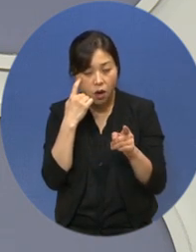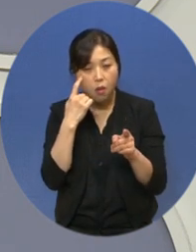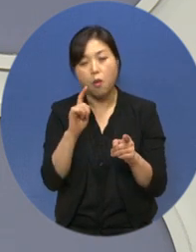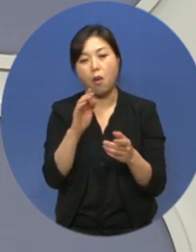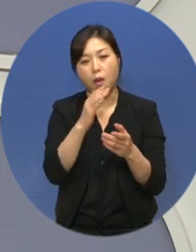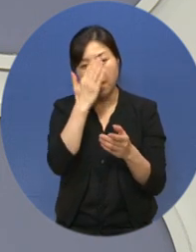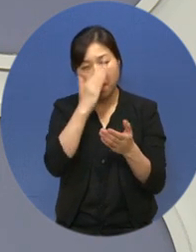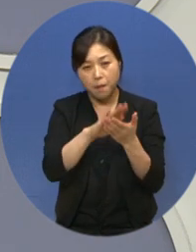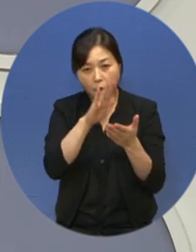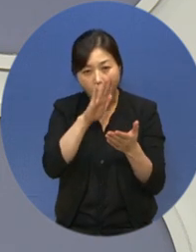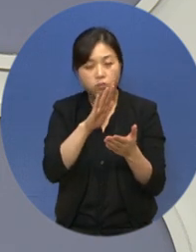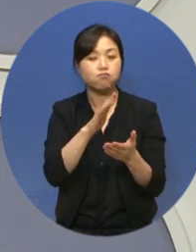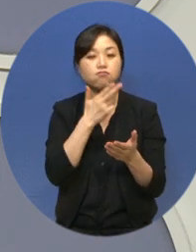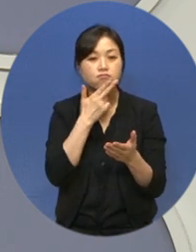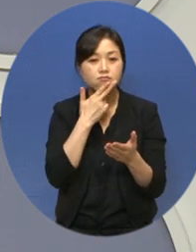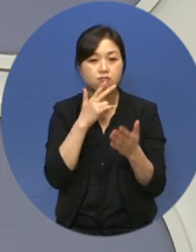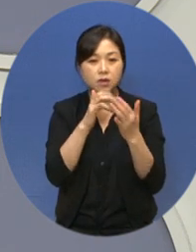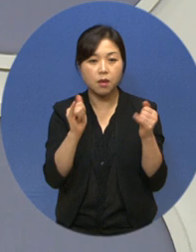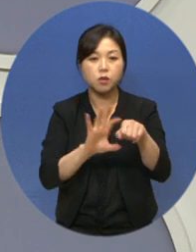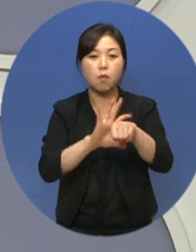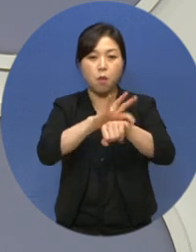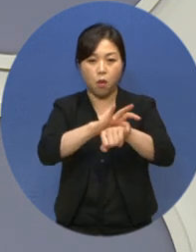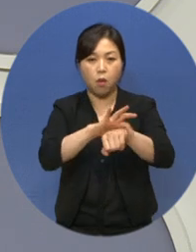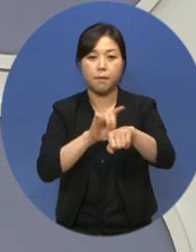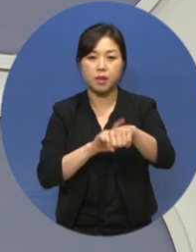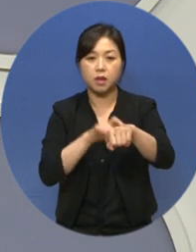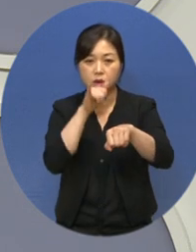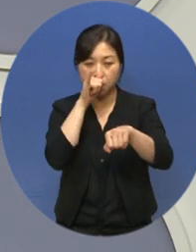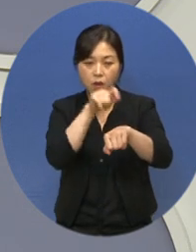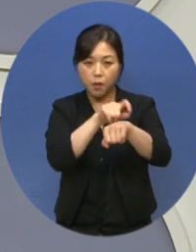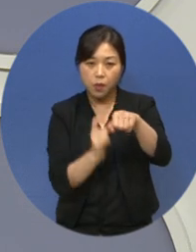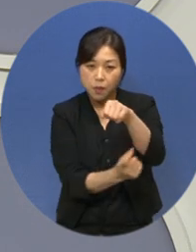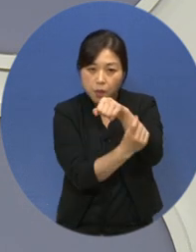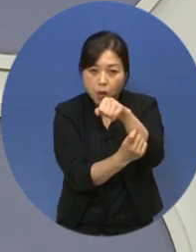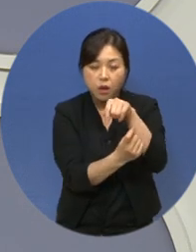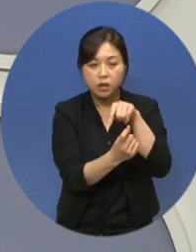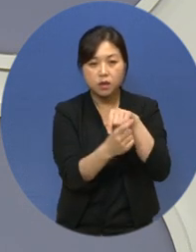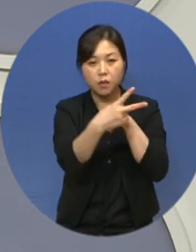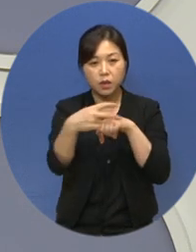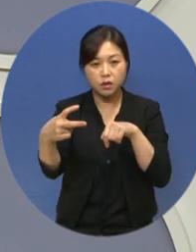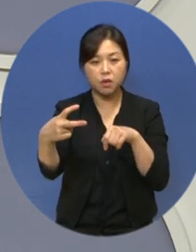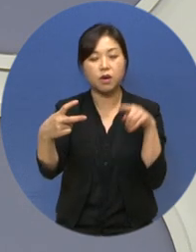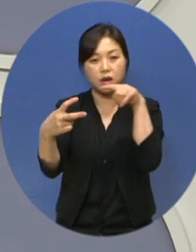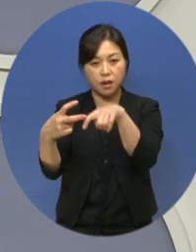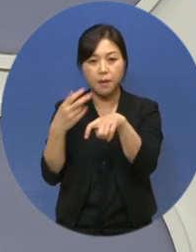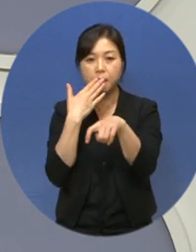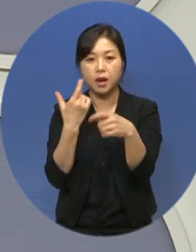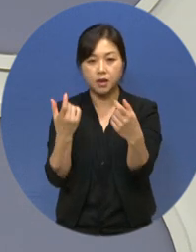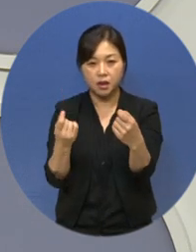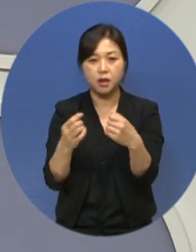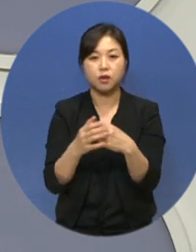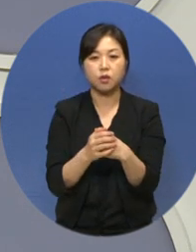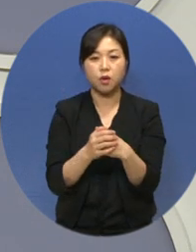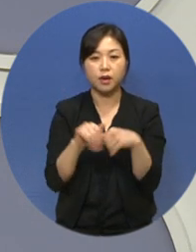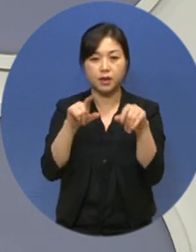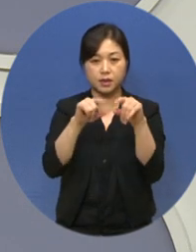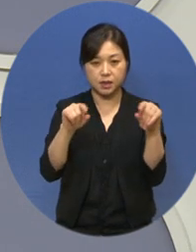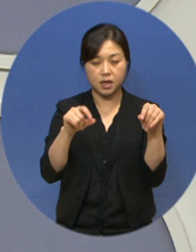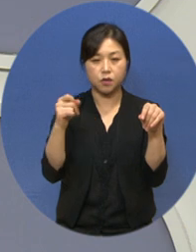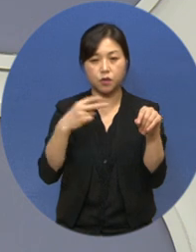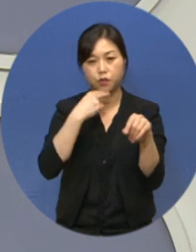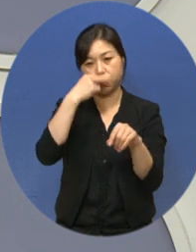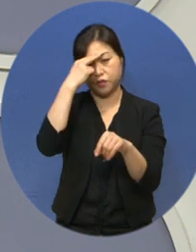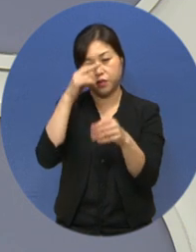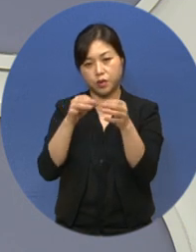해적 전 출입 라는 동시에 또 해 절정 7 뿐만 아니라 어떤 식당 이라든가 주 점도 이런 수목 밴드를